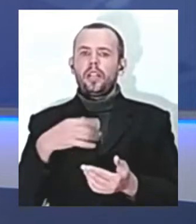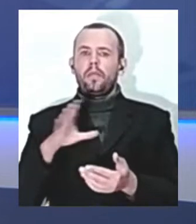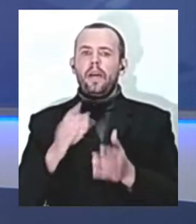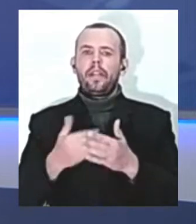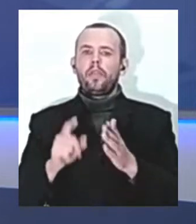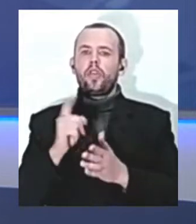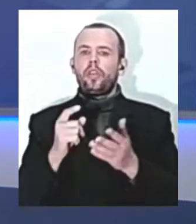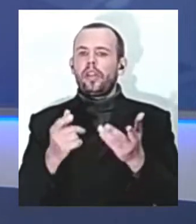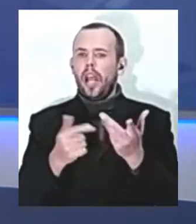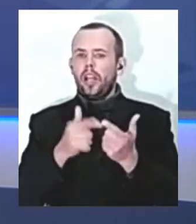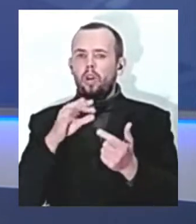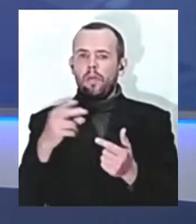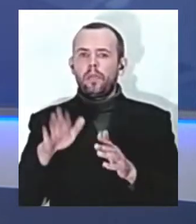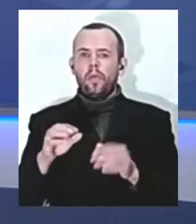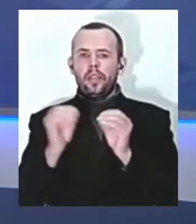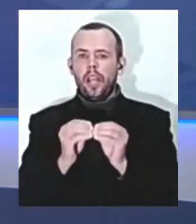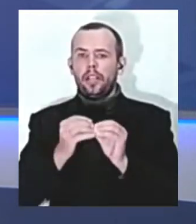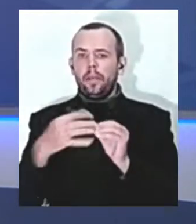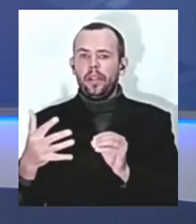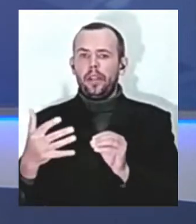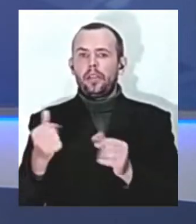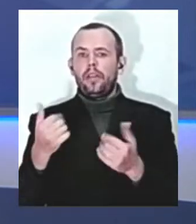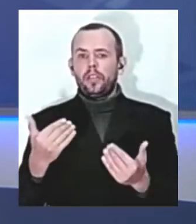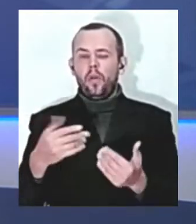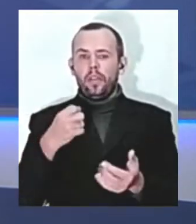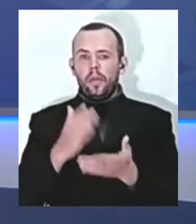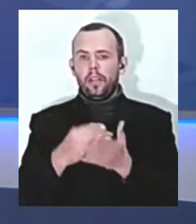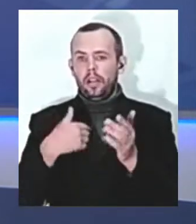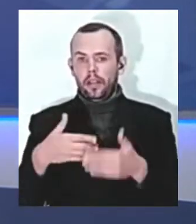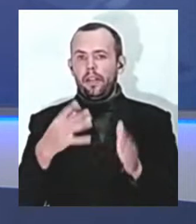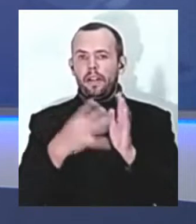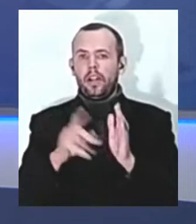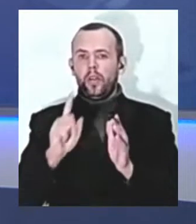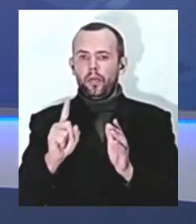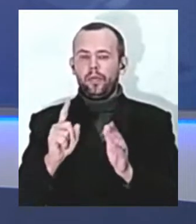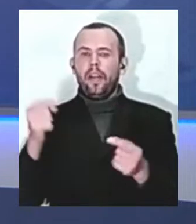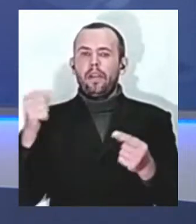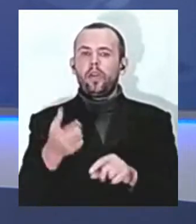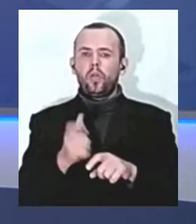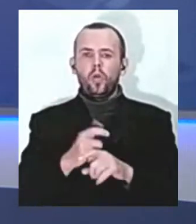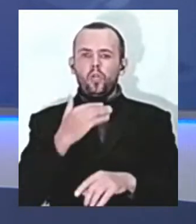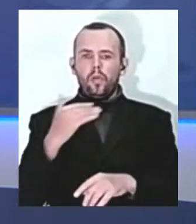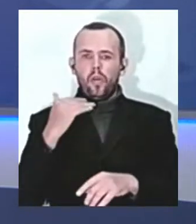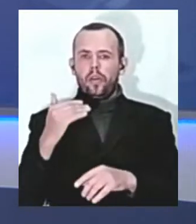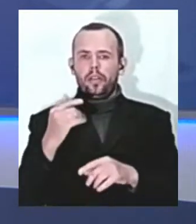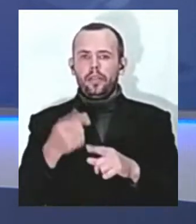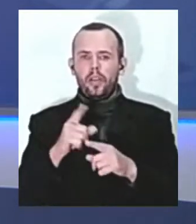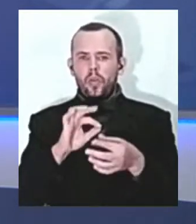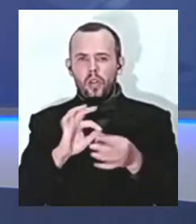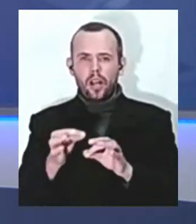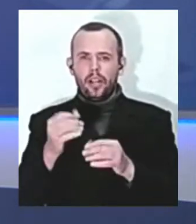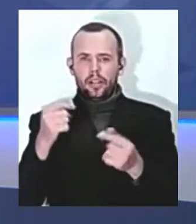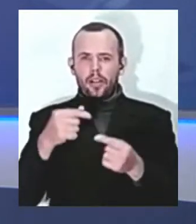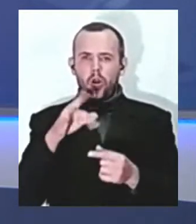потім там 10-15, і сьогодні ми маємо 91. Відповідно, дуже багато керівного складу зазначених громад